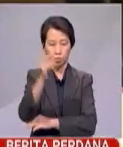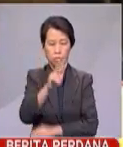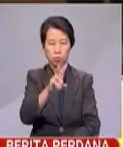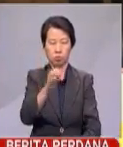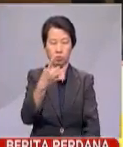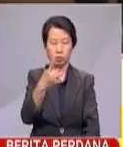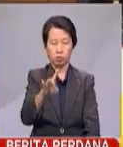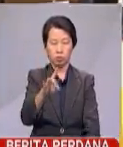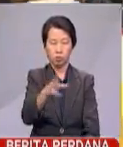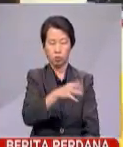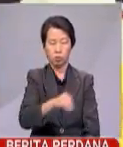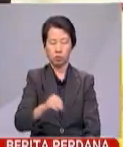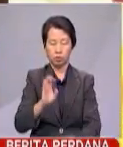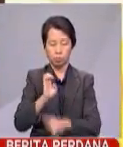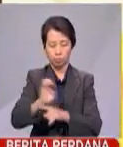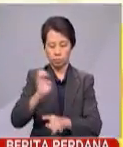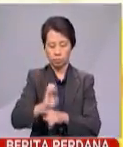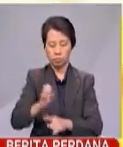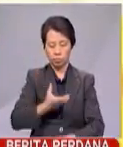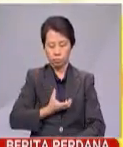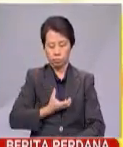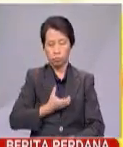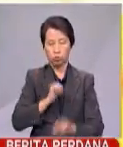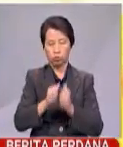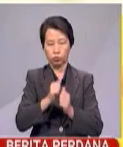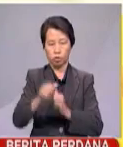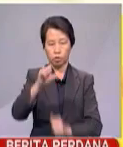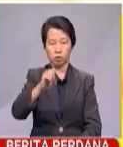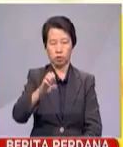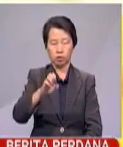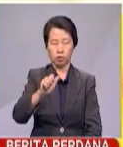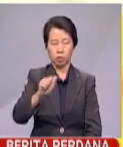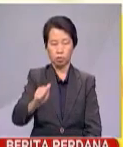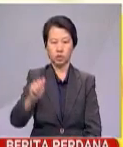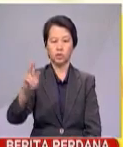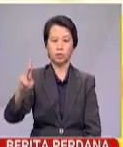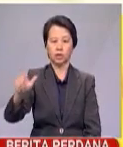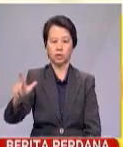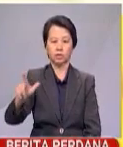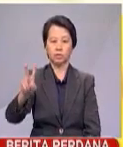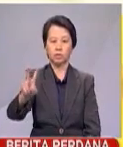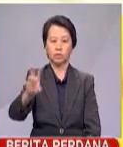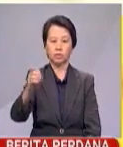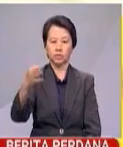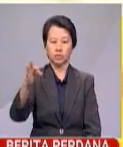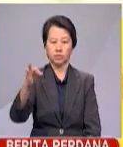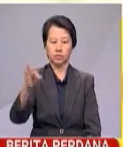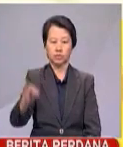2018 dan pingat emas pada Temasya Sukan SEA Kuala Lumpur 2017.